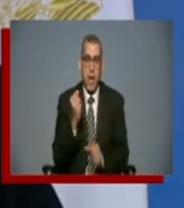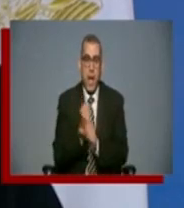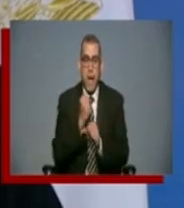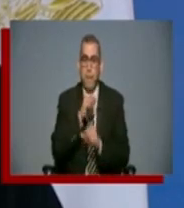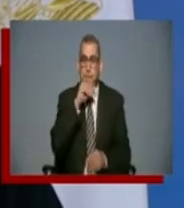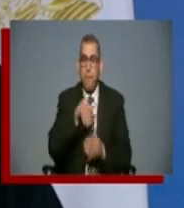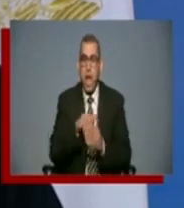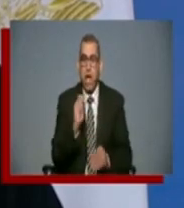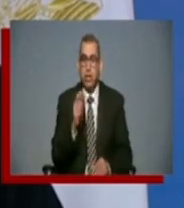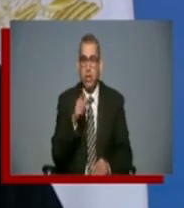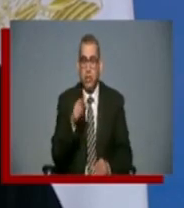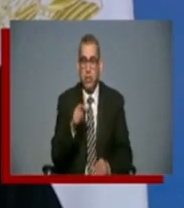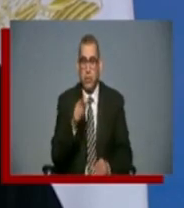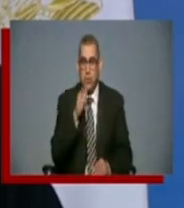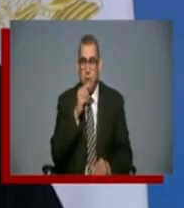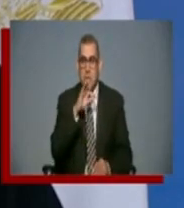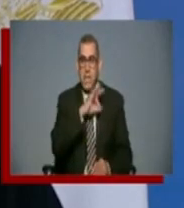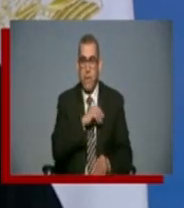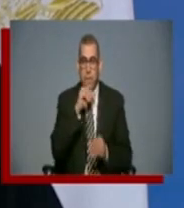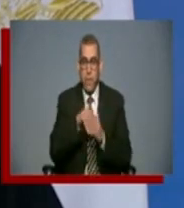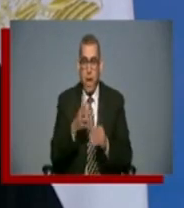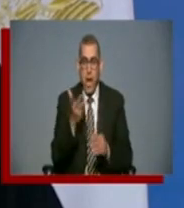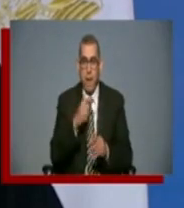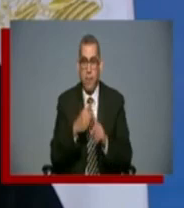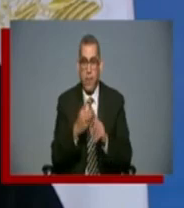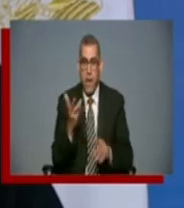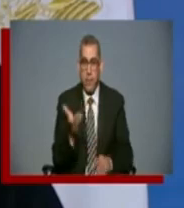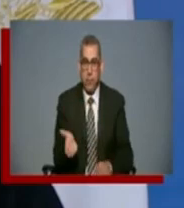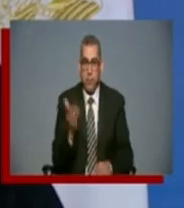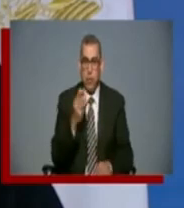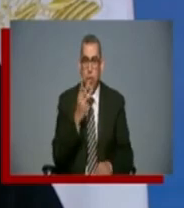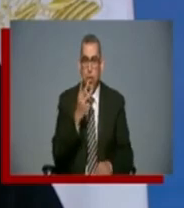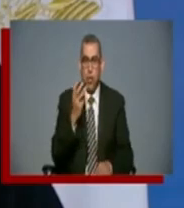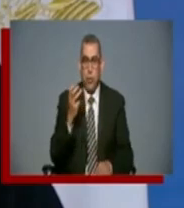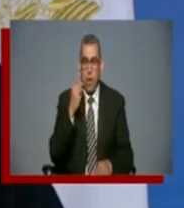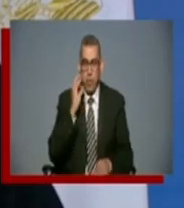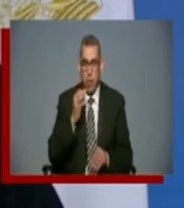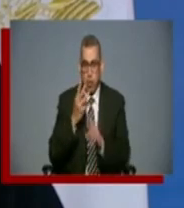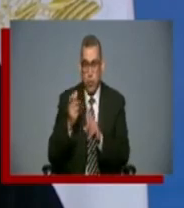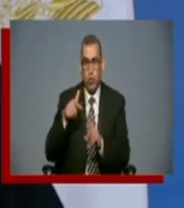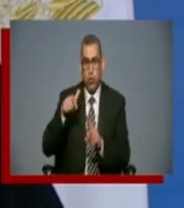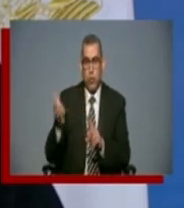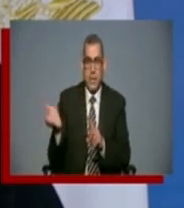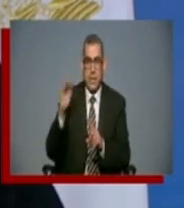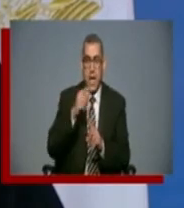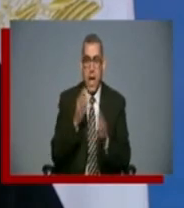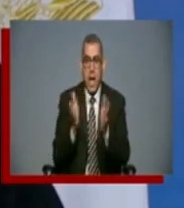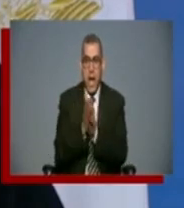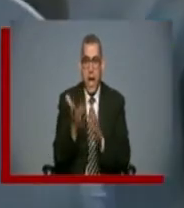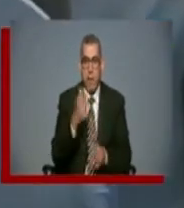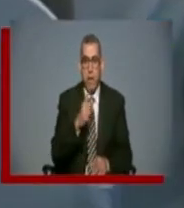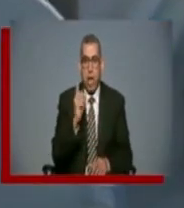المعيشة، جزء آخر متعلق برفع حد الإعفاء الضريبي. كمان من ضمن القرارات يعني